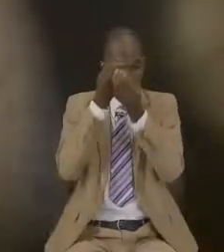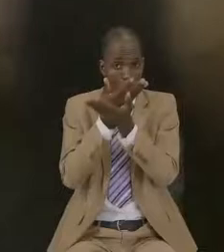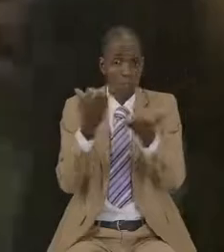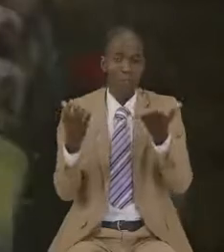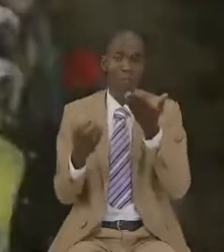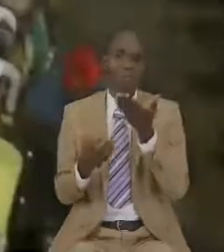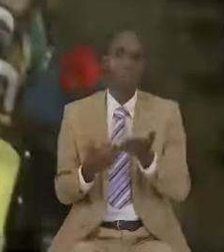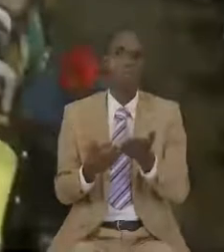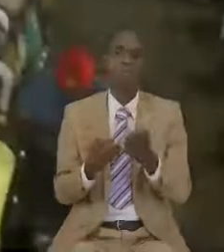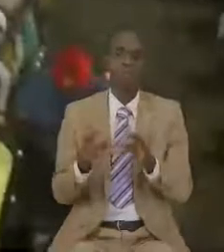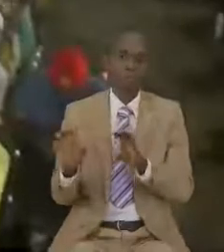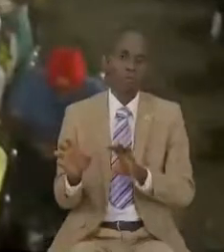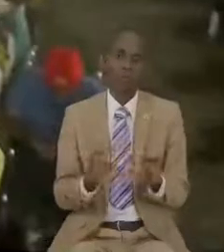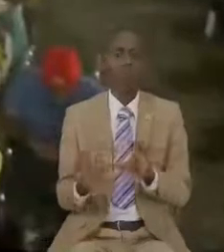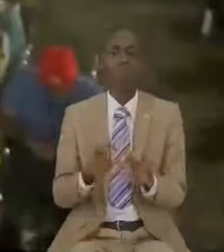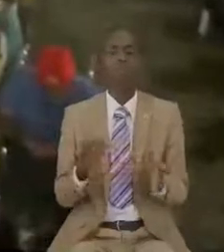marche.